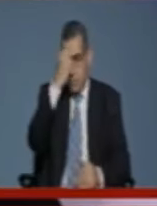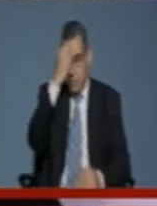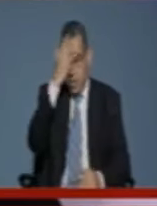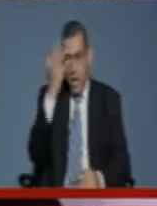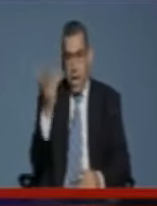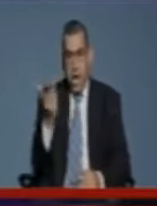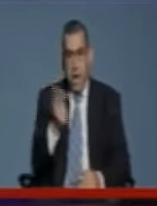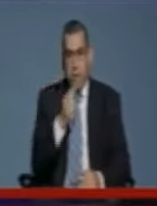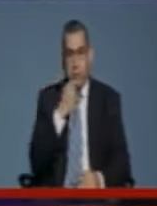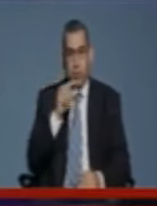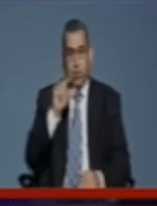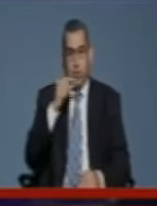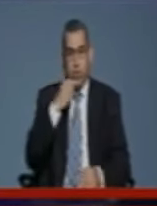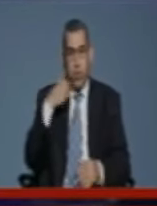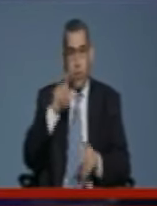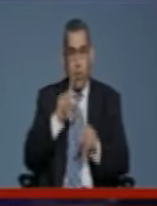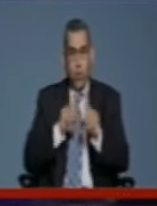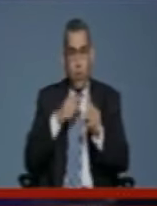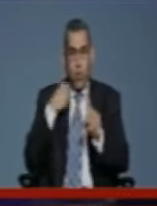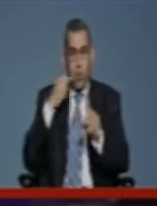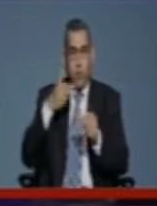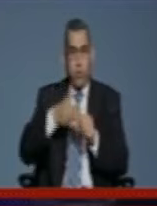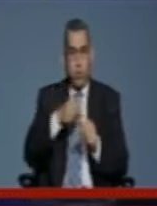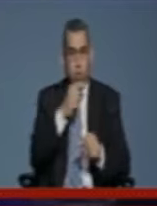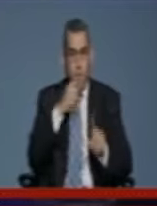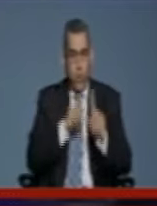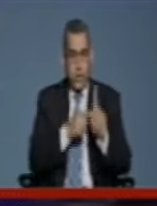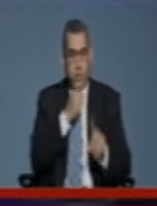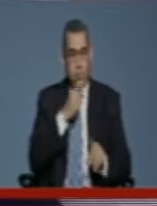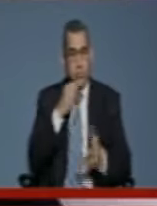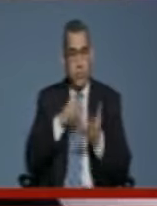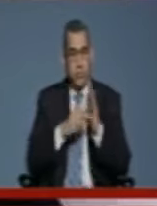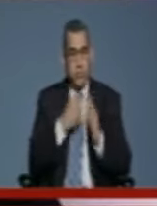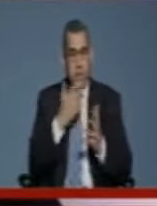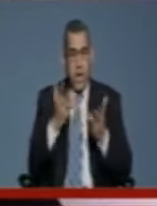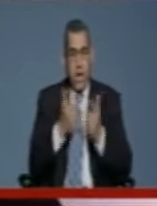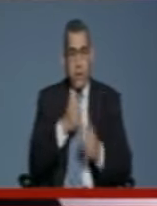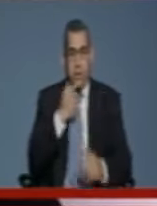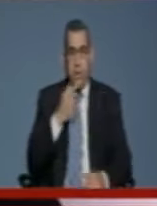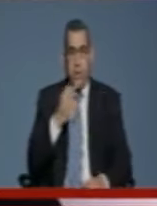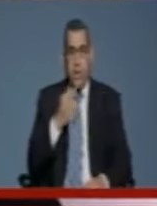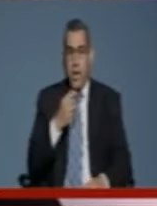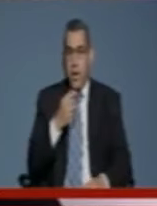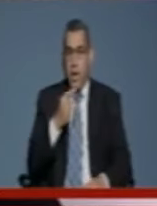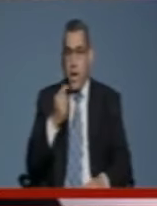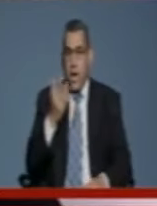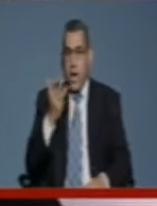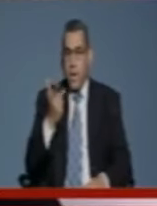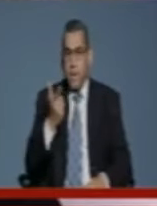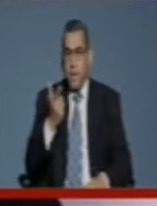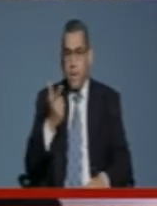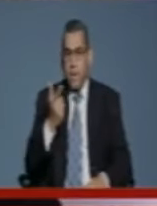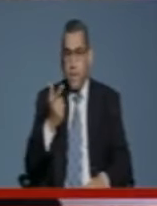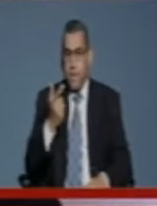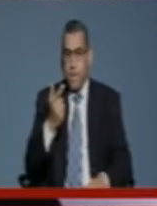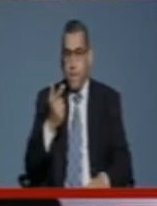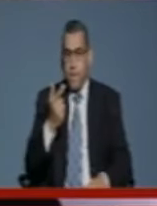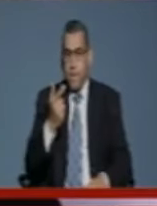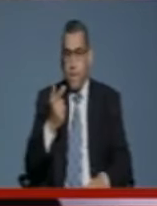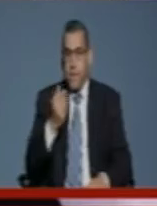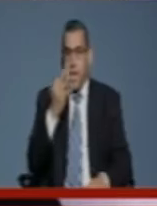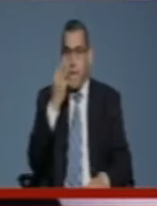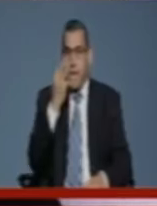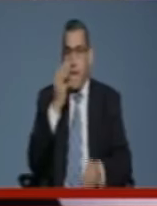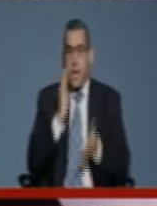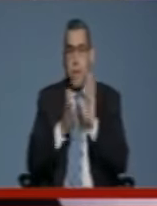شاكر وزير البترول، تقريبا بمليار دولار كمان شهريا. يبقى 3 مليار دولار ما